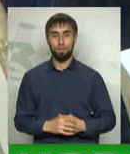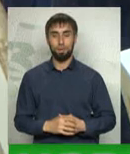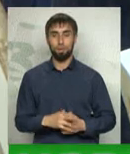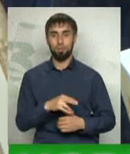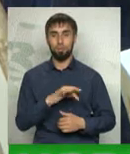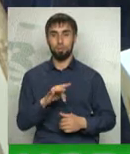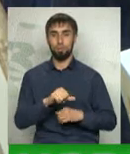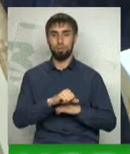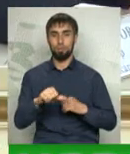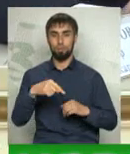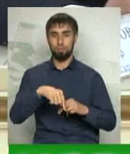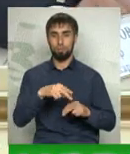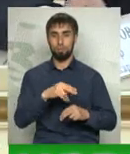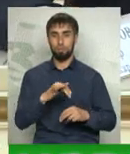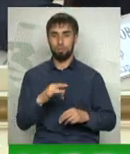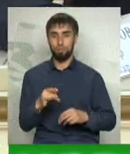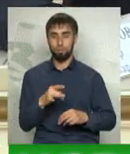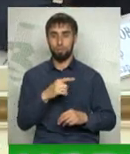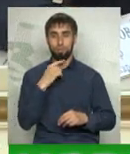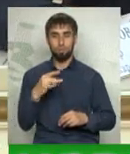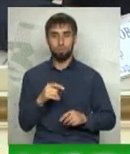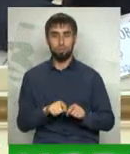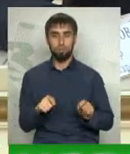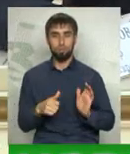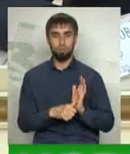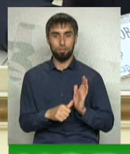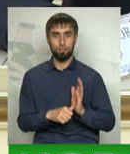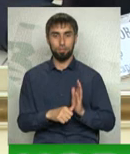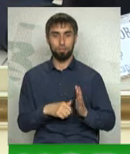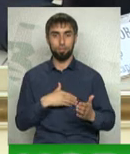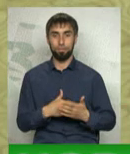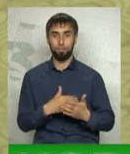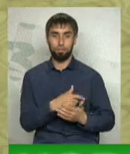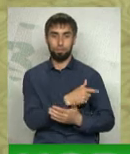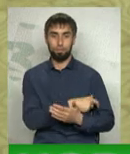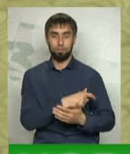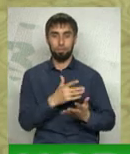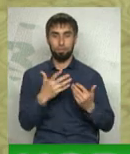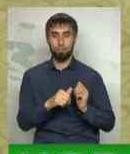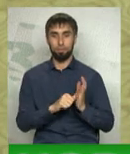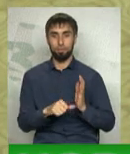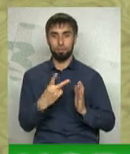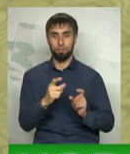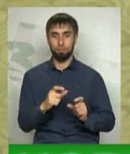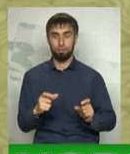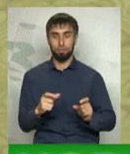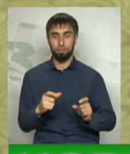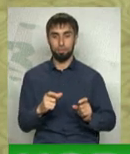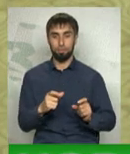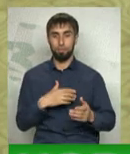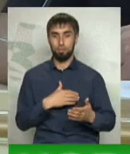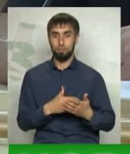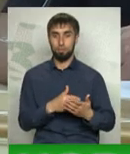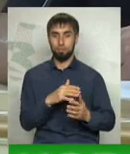В пределах приграничной территории Джейракского района республики создано 6 добровольных народных дружин в количестве 62 человека.